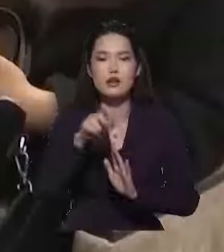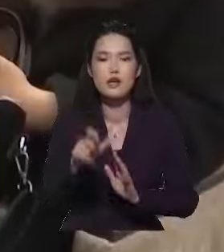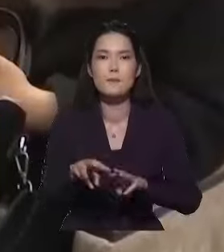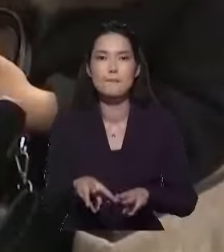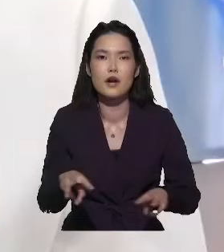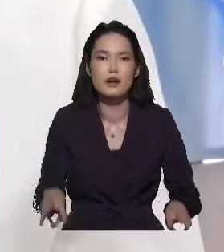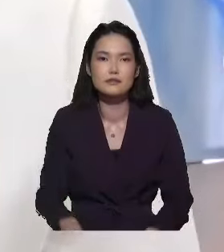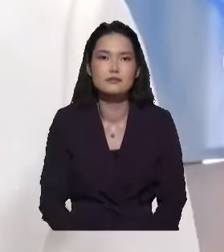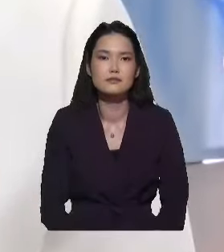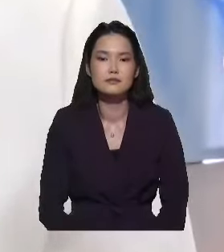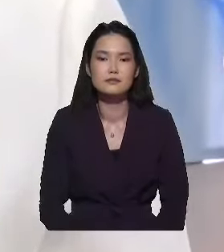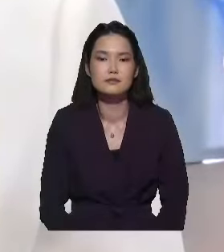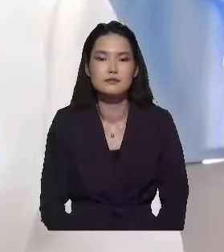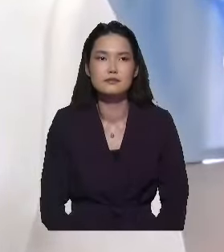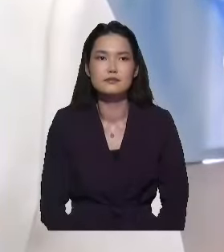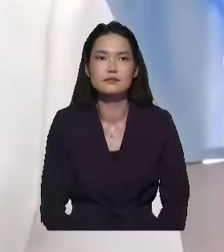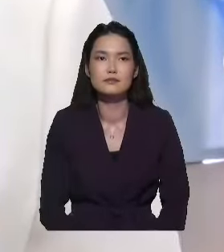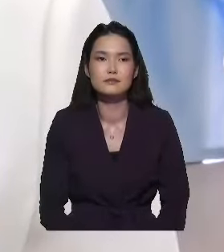маслихатов.